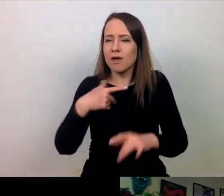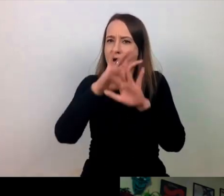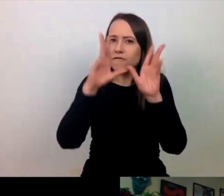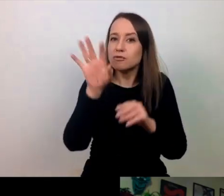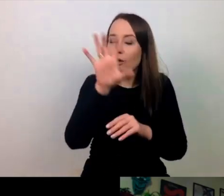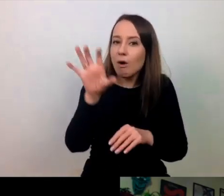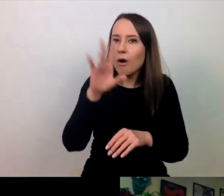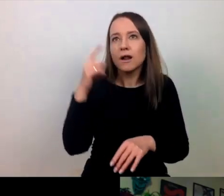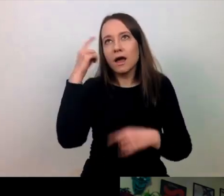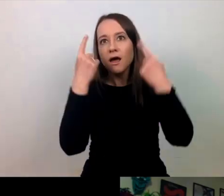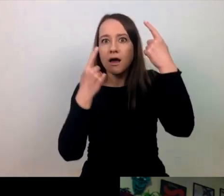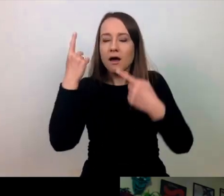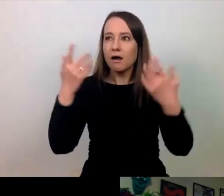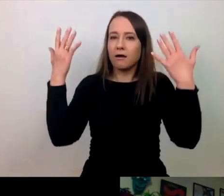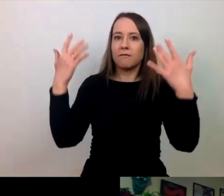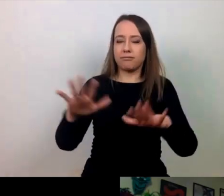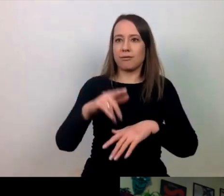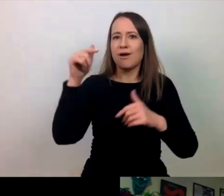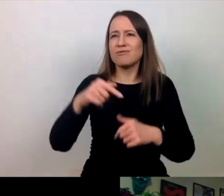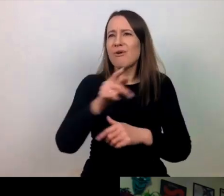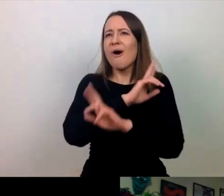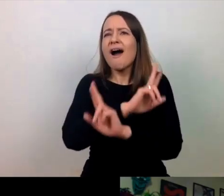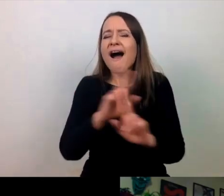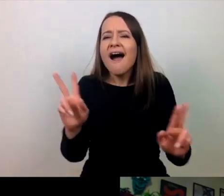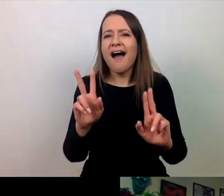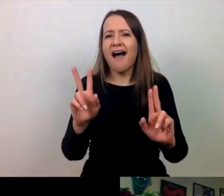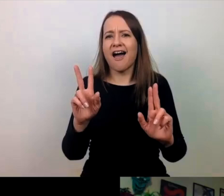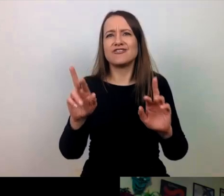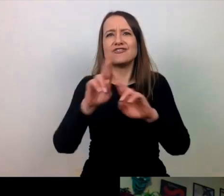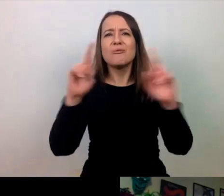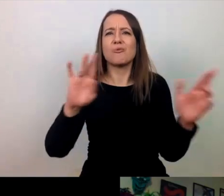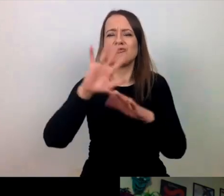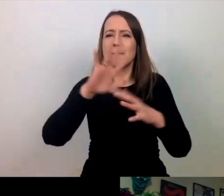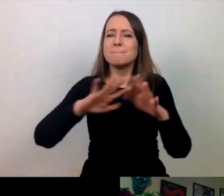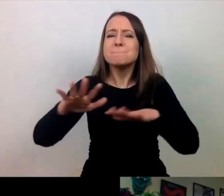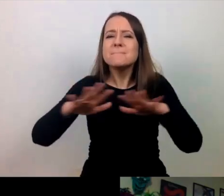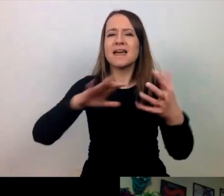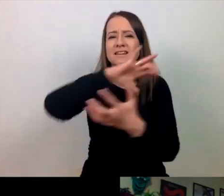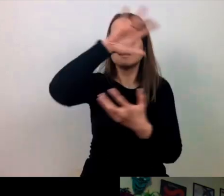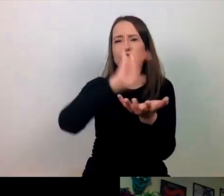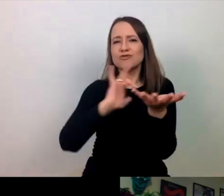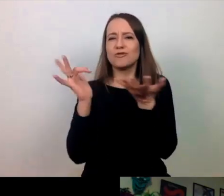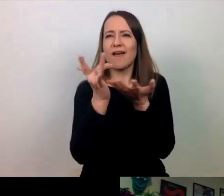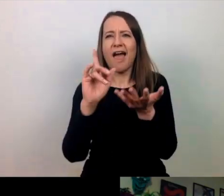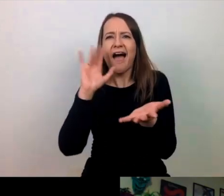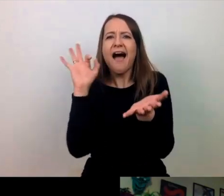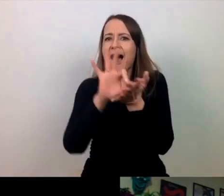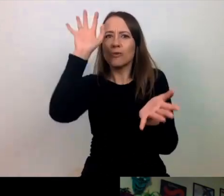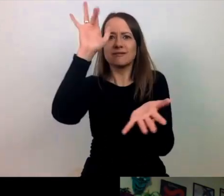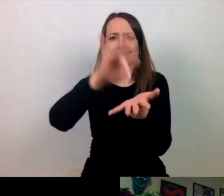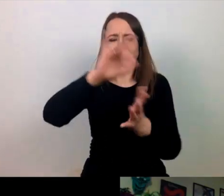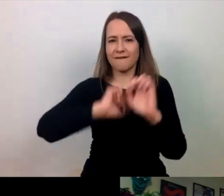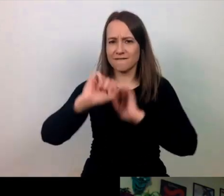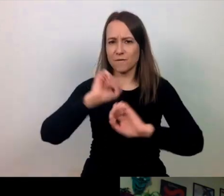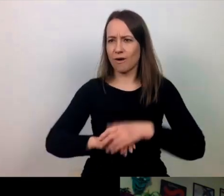sobie myślałem, matko, przecież to by się mogło odbywać w każdym jednym rejonie świata, a zostało to umieszczone we Włoszech. Czy potrafisz odpowiedzieć na